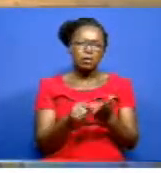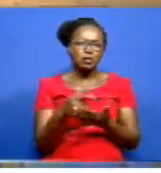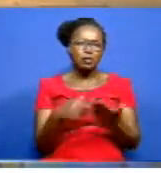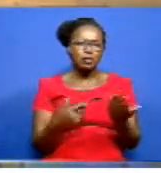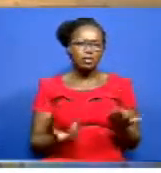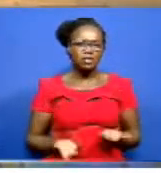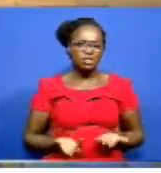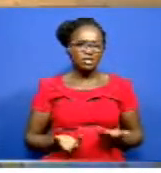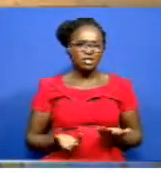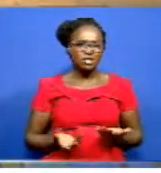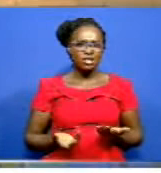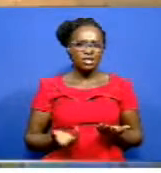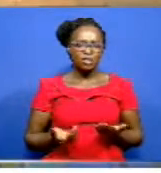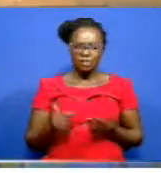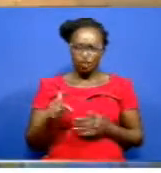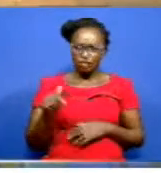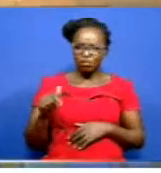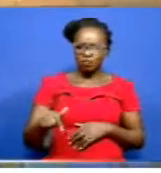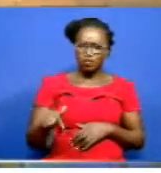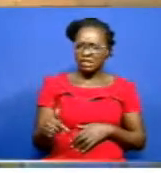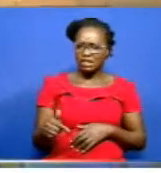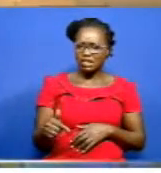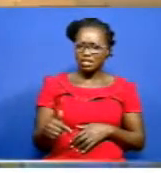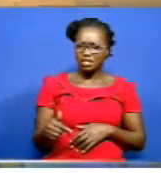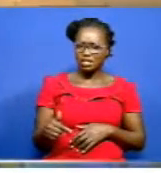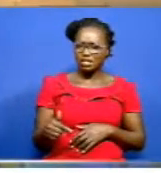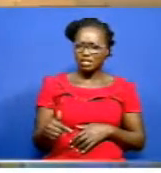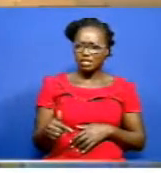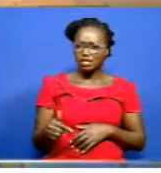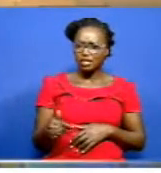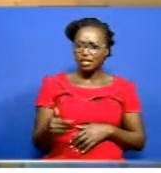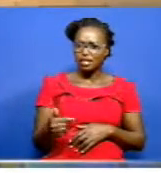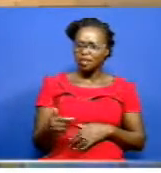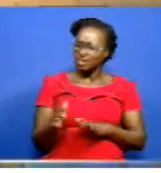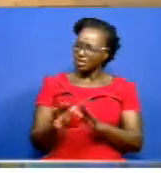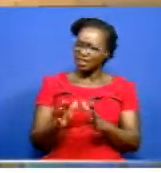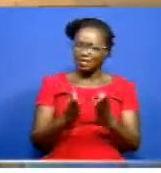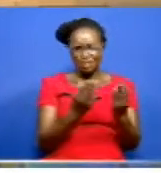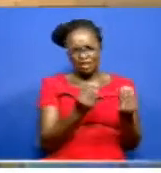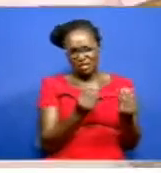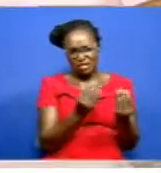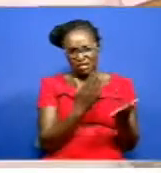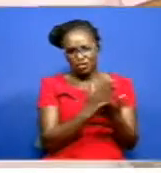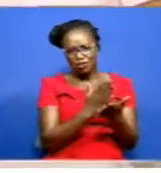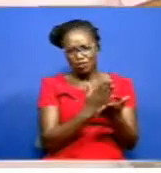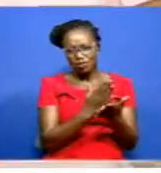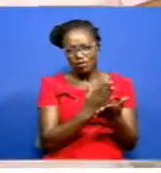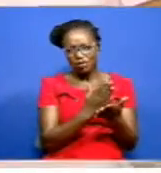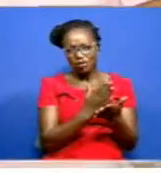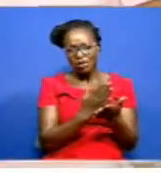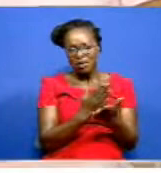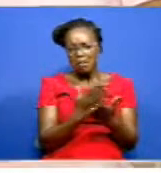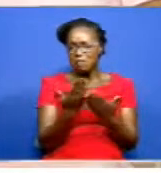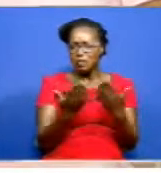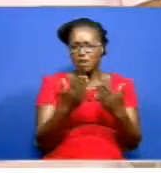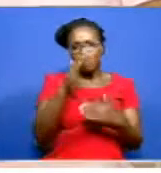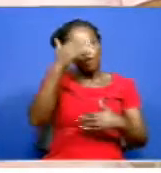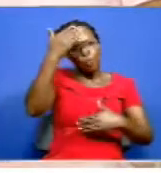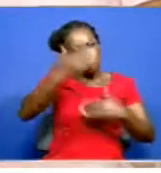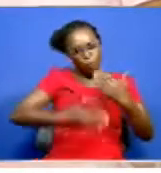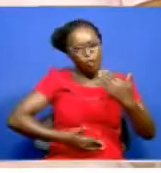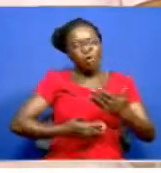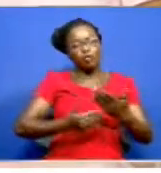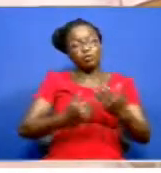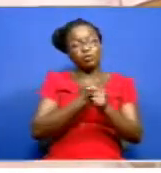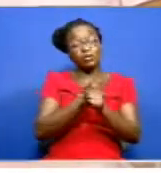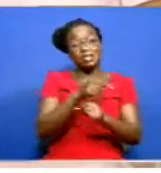venye nilikuacha leo. Itakuwa rahisi kwa sababu tayari ni kama ameshaanza kutengeza ukuta wa kujilinda yeye zaidi.